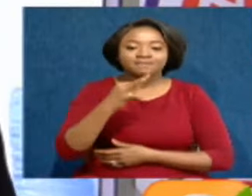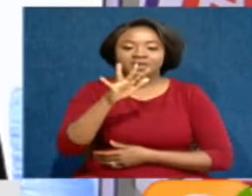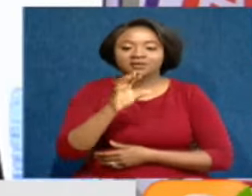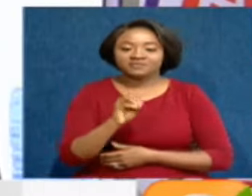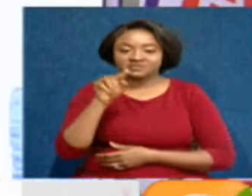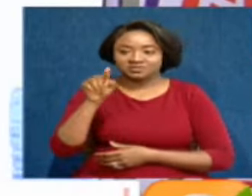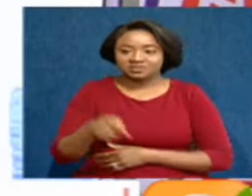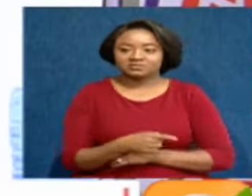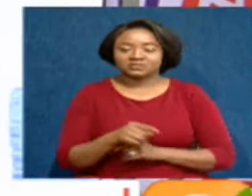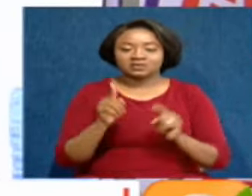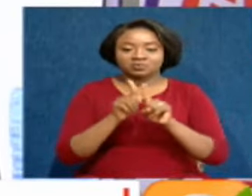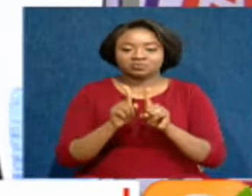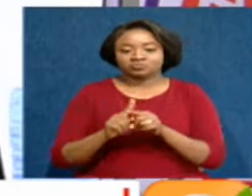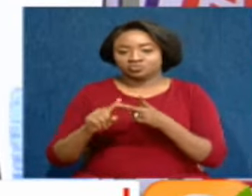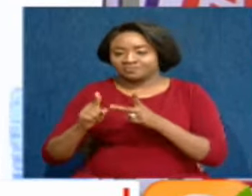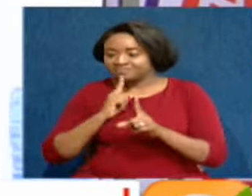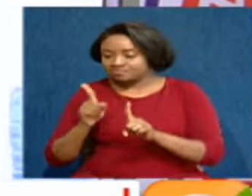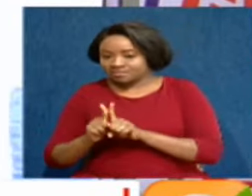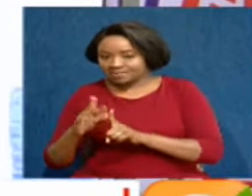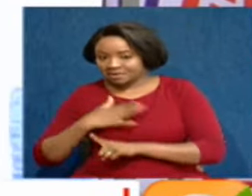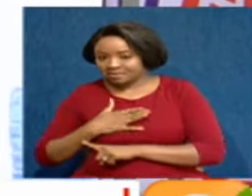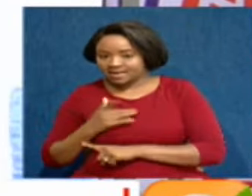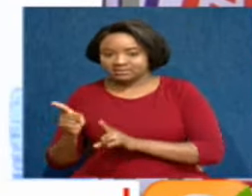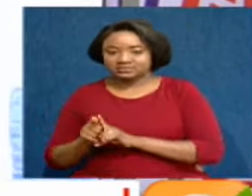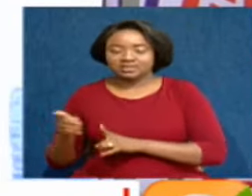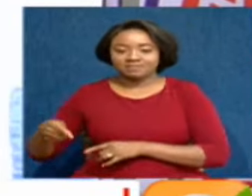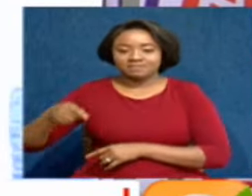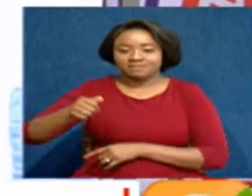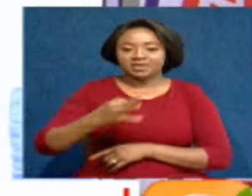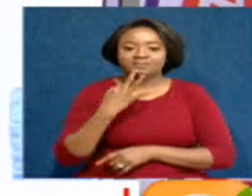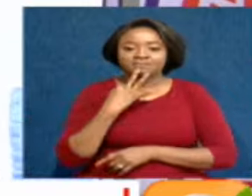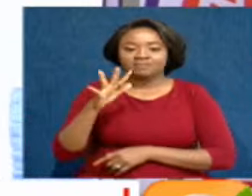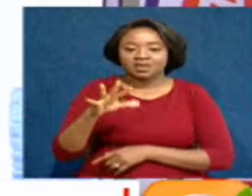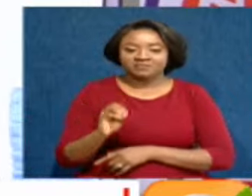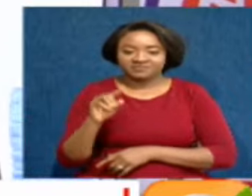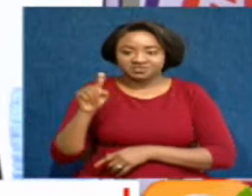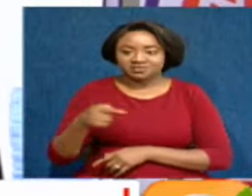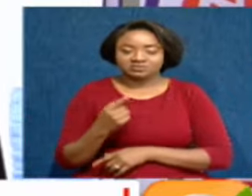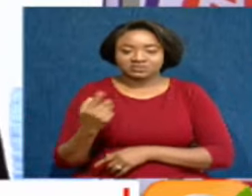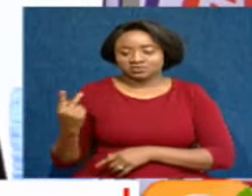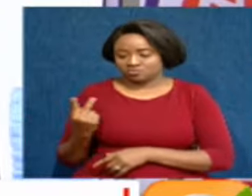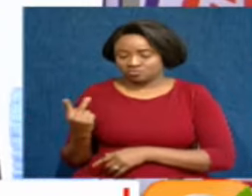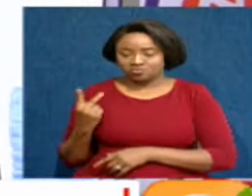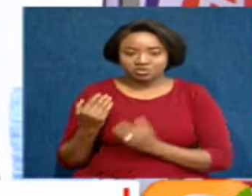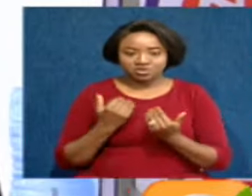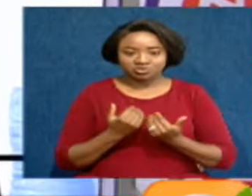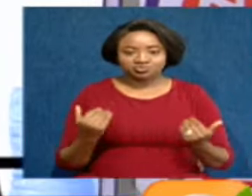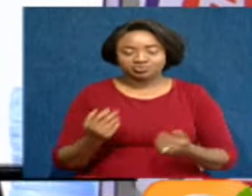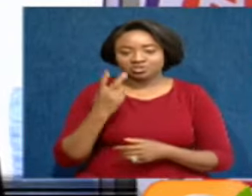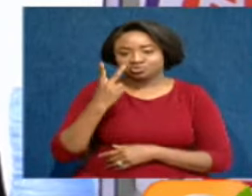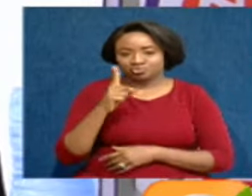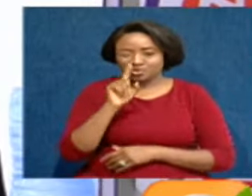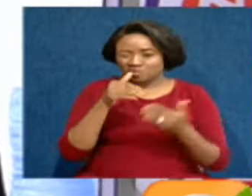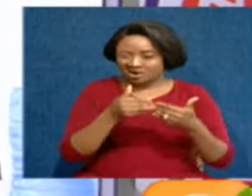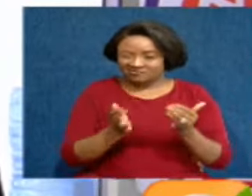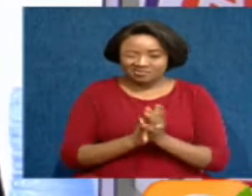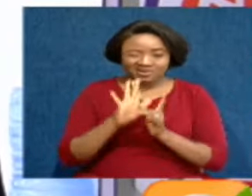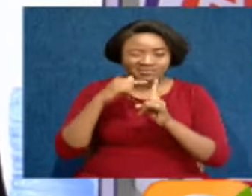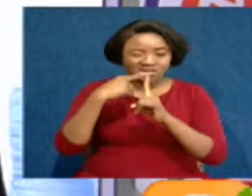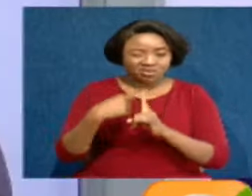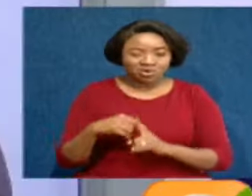350,000 na my brother tena akalipa 350,000. Sasa tuko vijana wawili kwa familia moja, hiyo ni a total